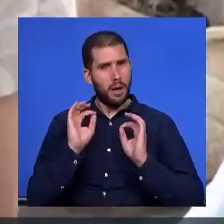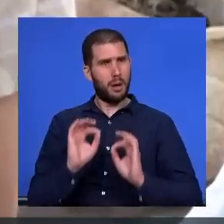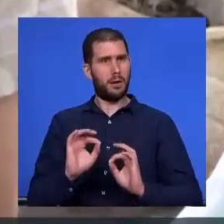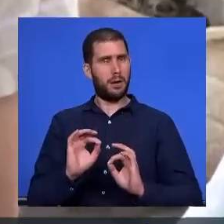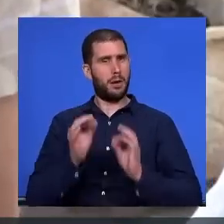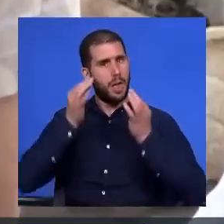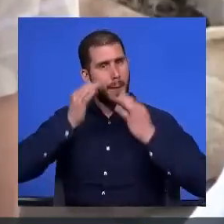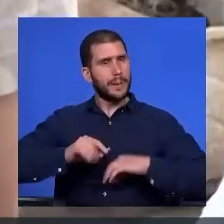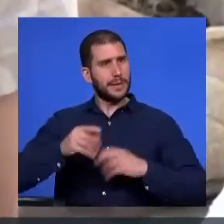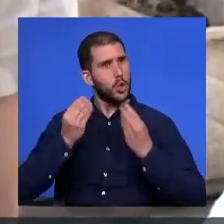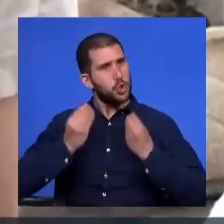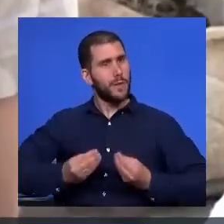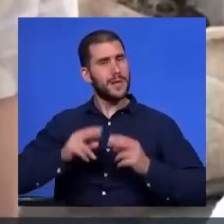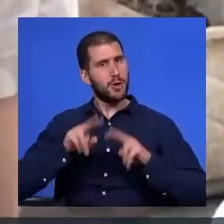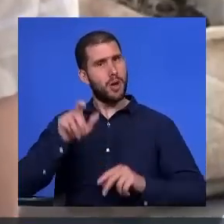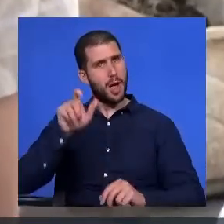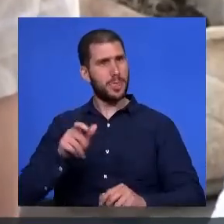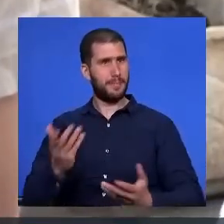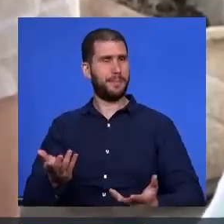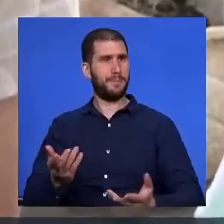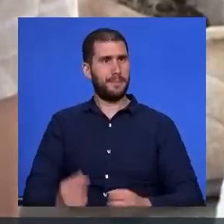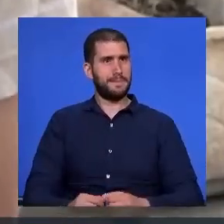שזה כאילו, שזה טוב שיש לך מישהו.